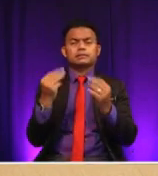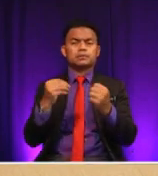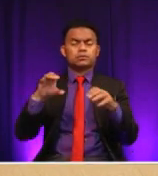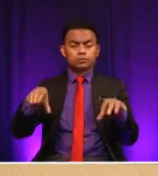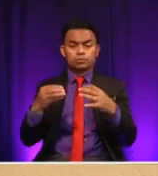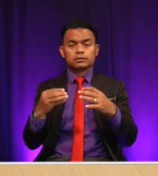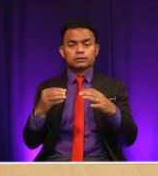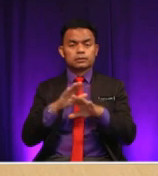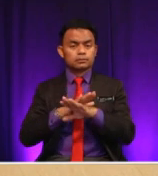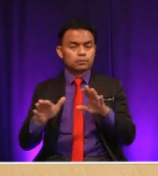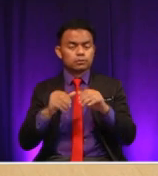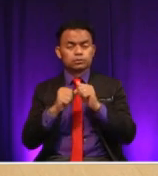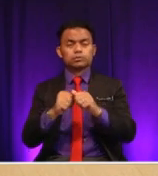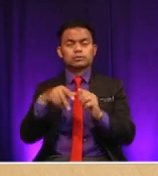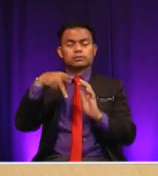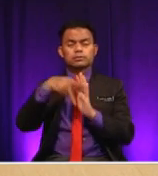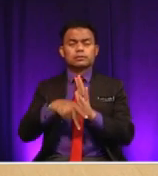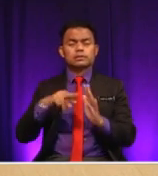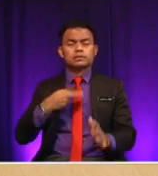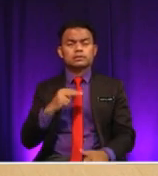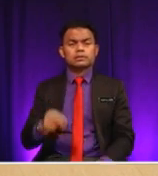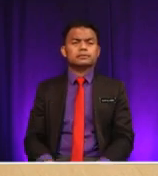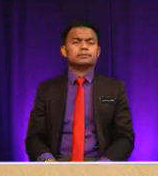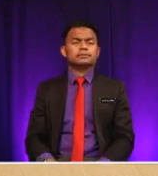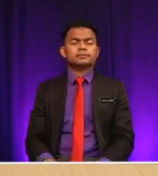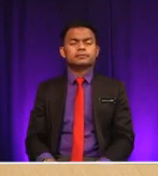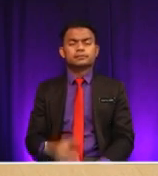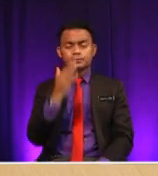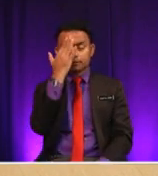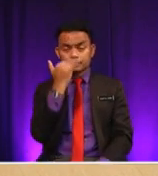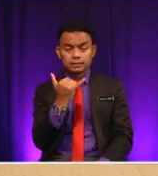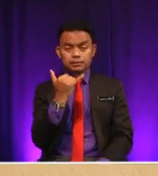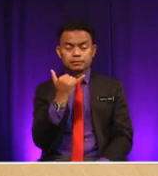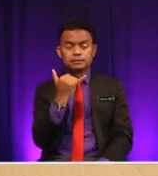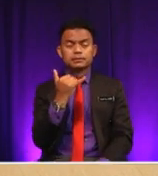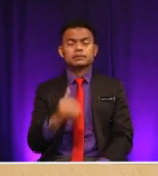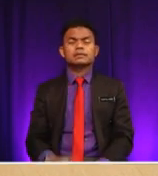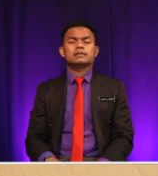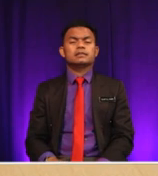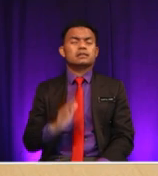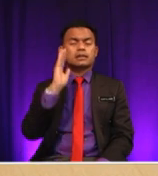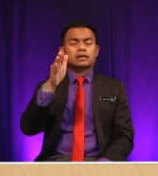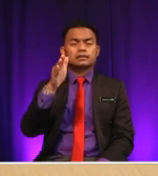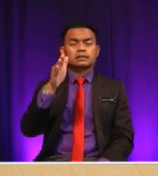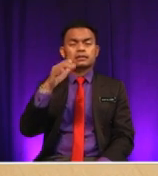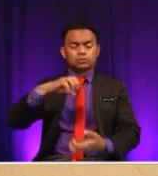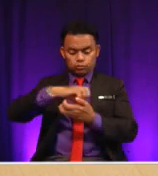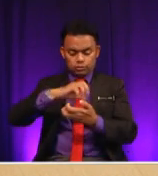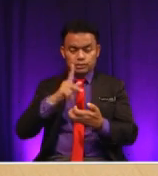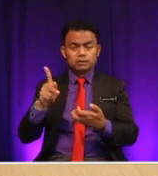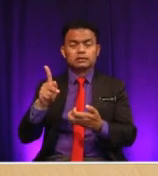mengikut perasaan Oke Kenapa jawabannya di sini kelak akan memudaratkan diri kita